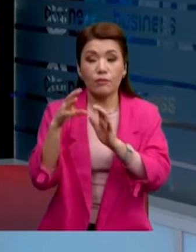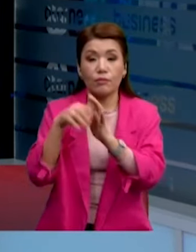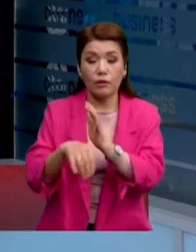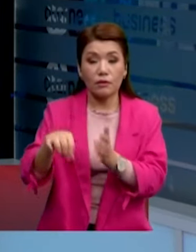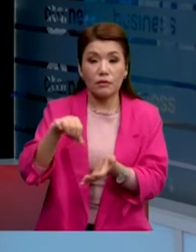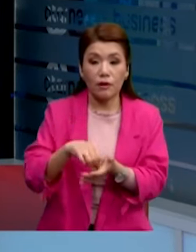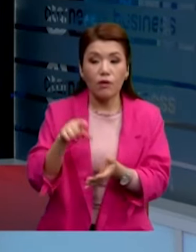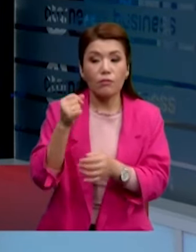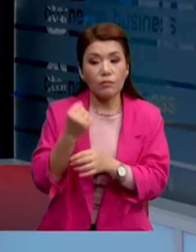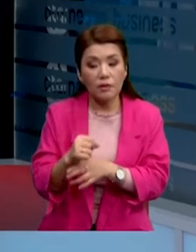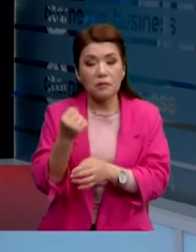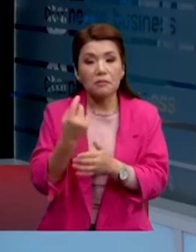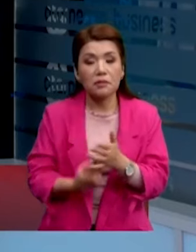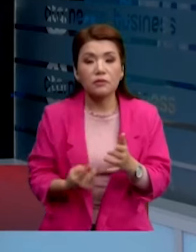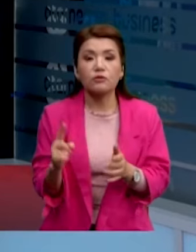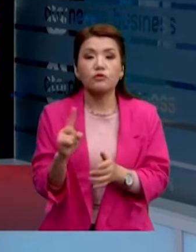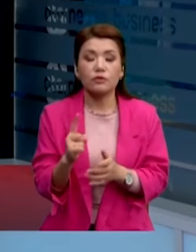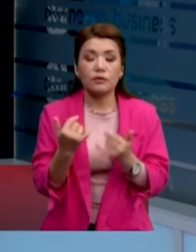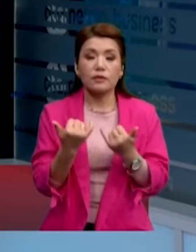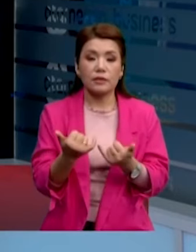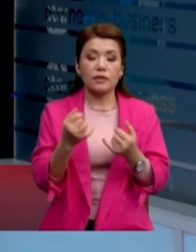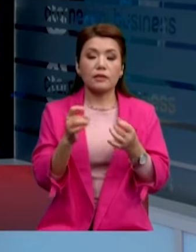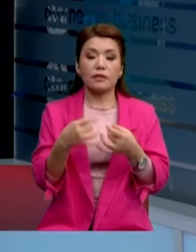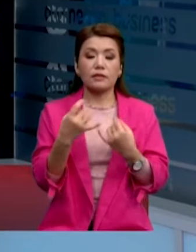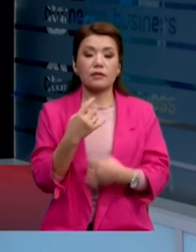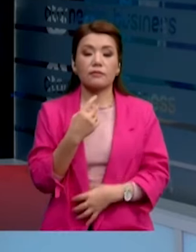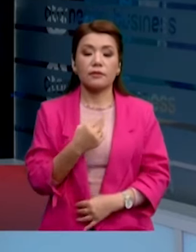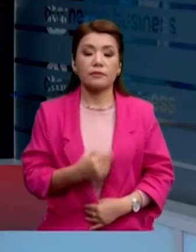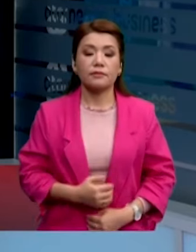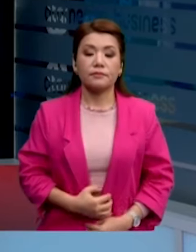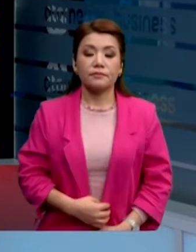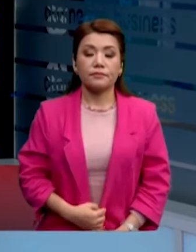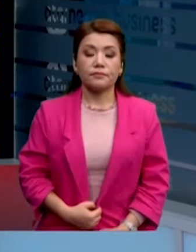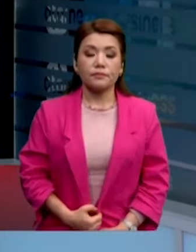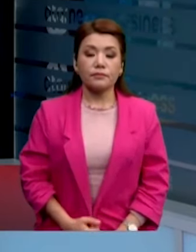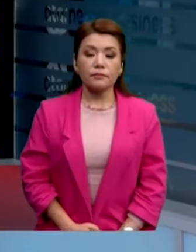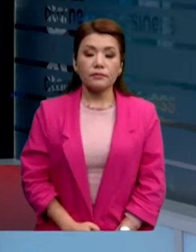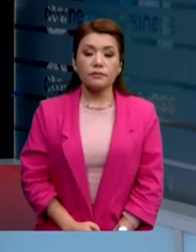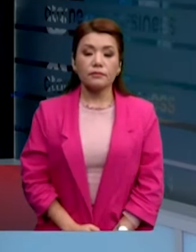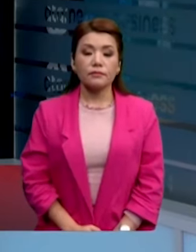ұтып, неден ұтылады? Өзбекстандағы меншікті тілшіміз Динара Жоламанқызы сарапшылар пікірін біліп қайтты.